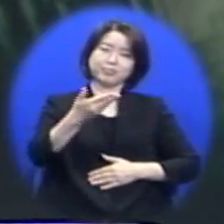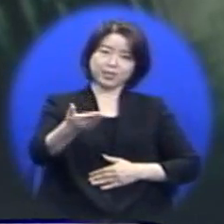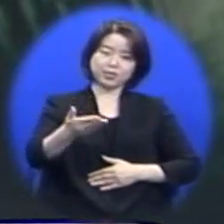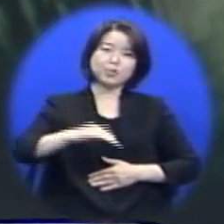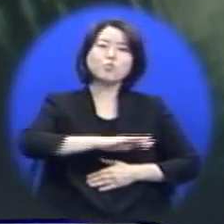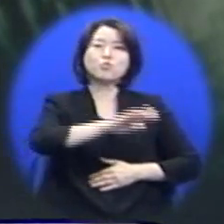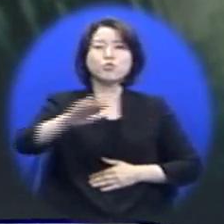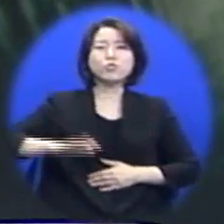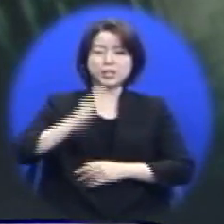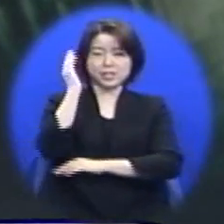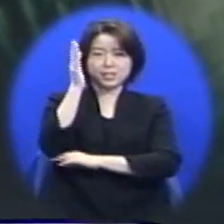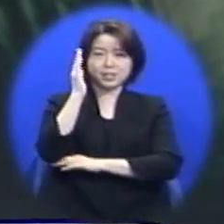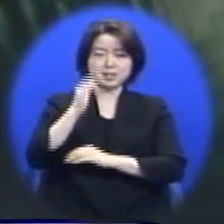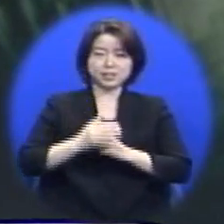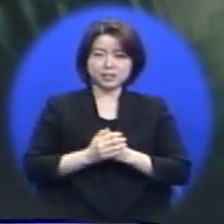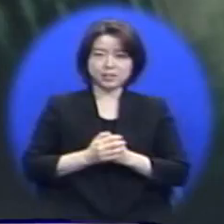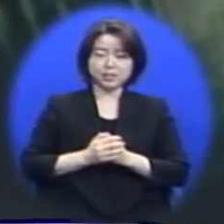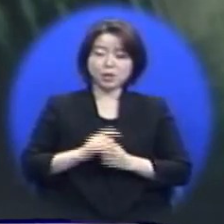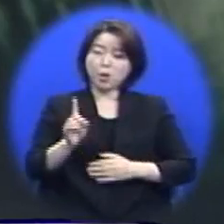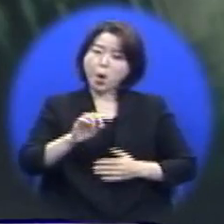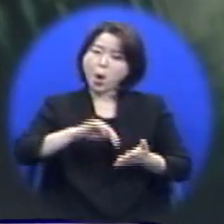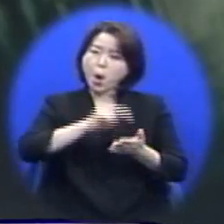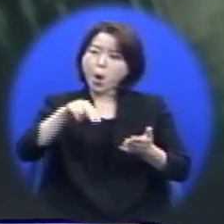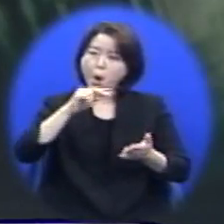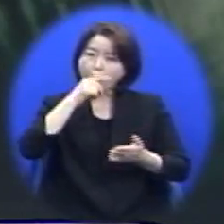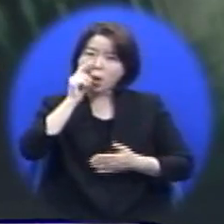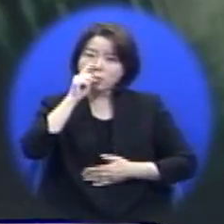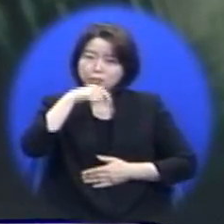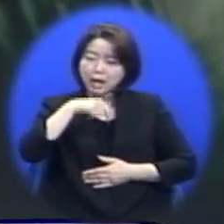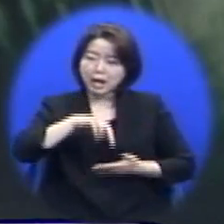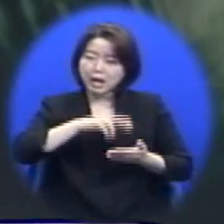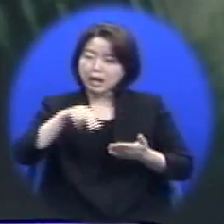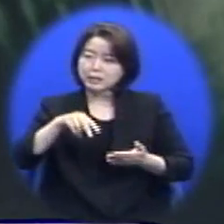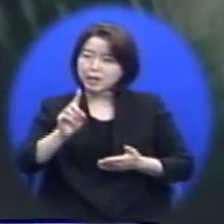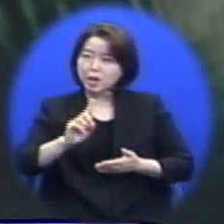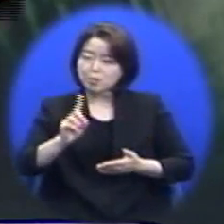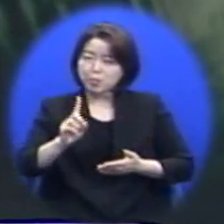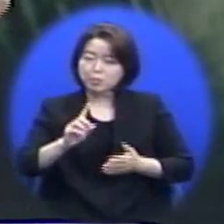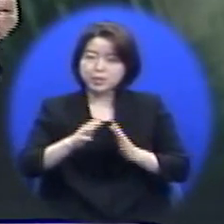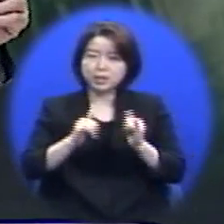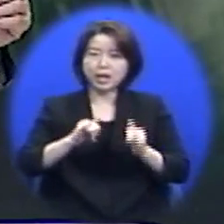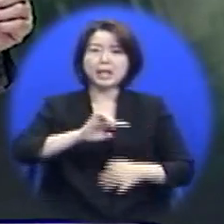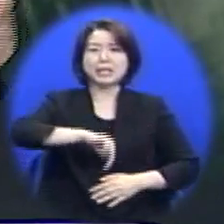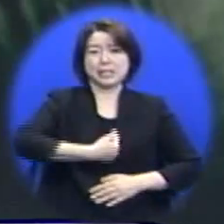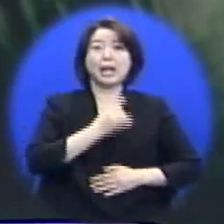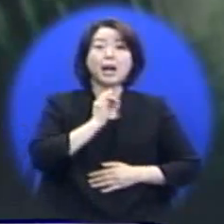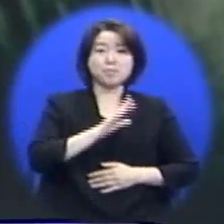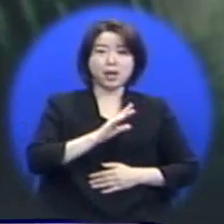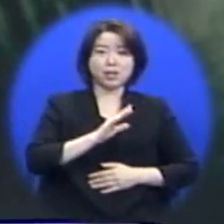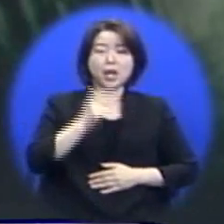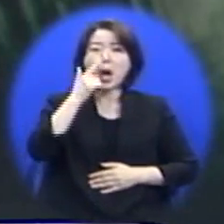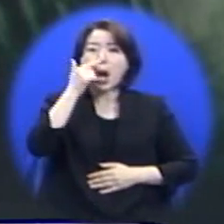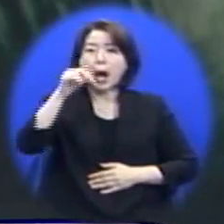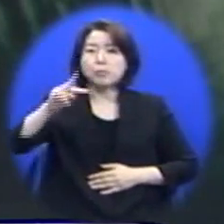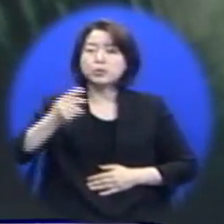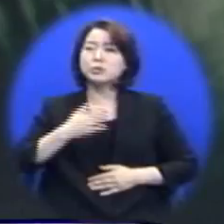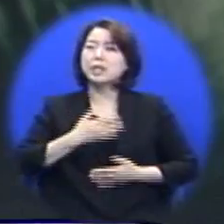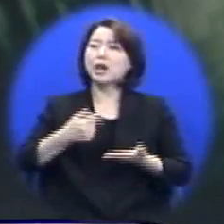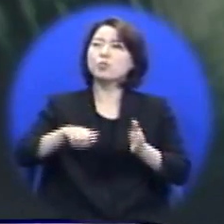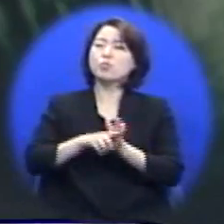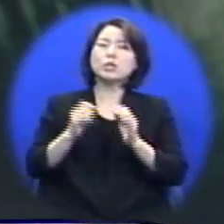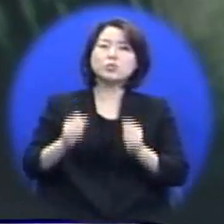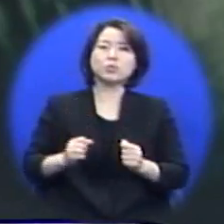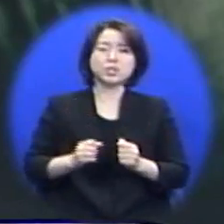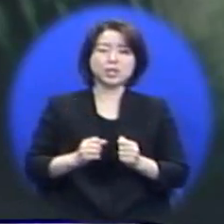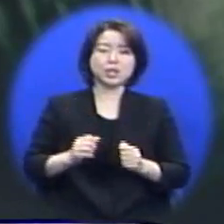우리가 어떻게 그렇게 탕자입니까? 탕자가 뭡니까? 자기밖에 모르는 거예요. 아버지도 나를 위해서 있을 뿐이에요. 모든